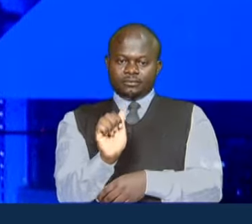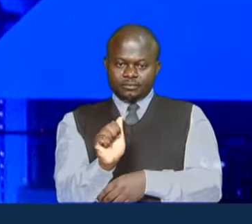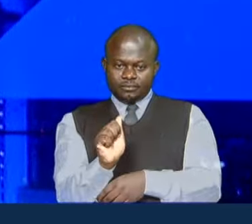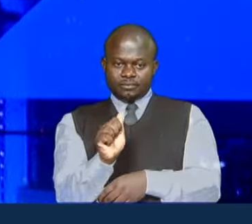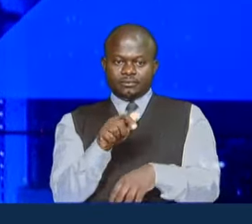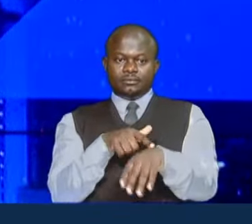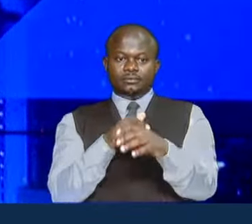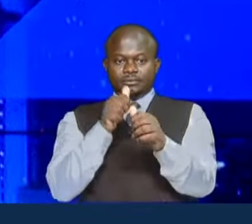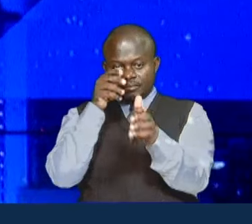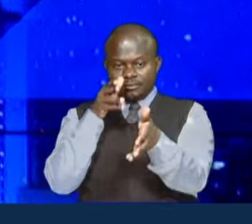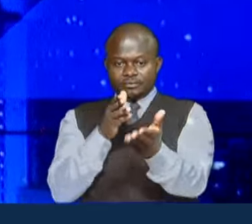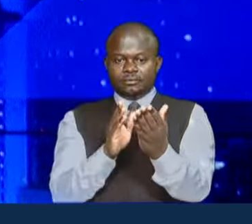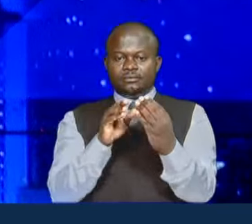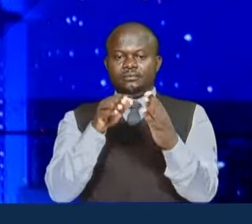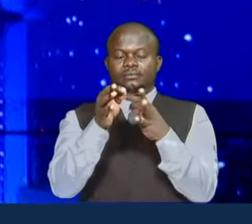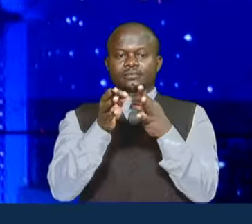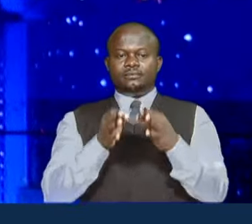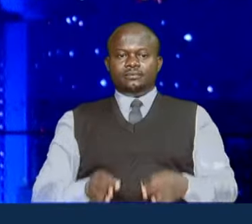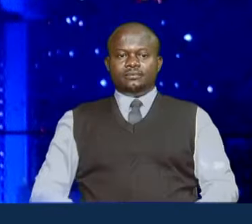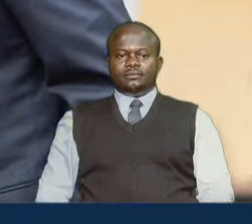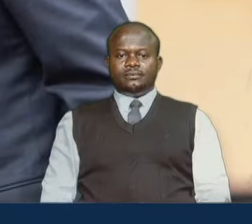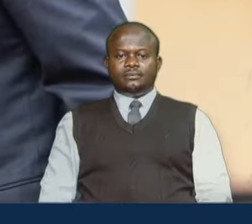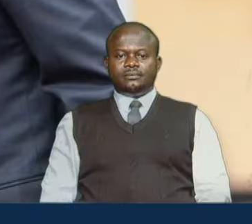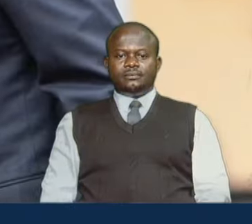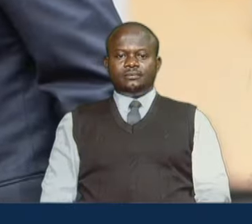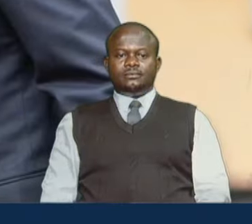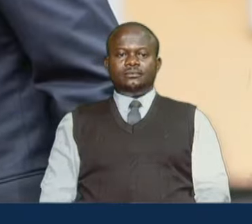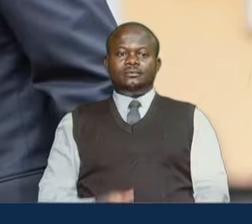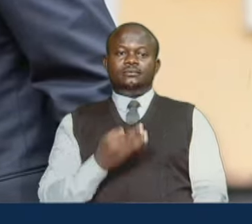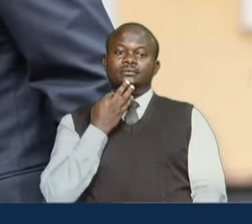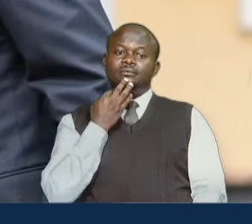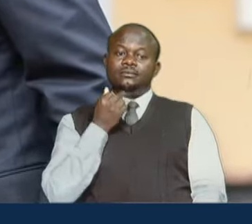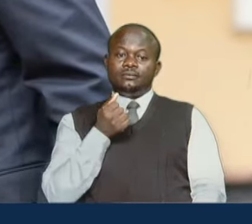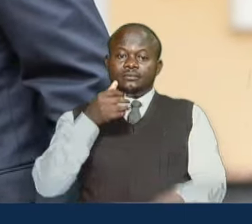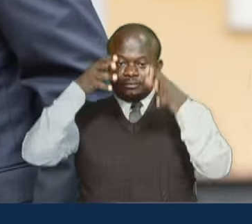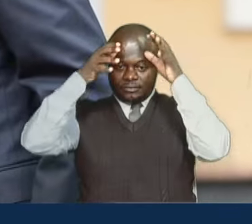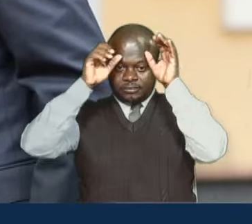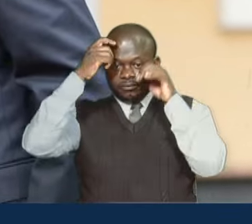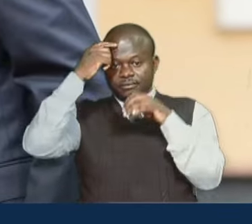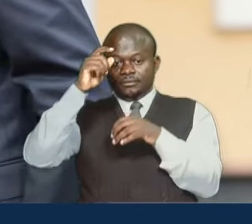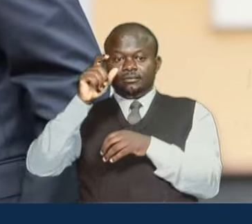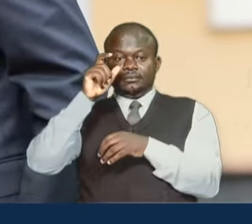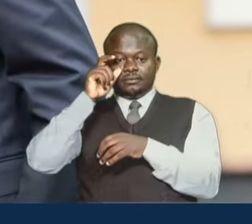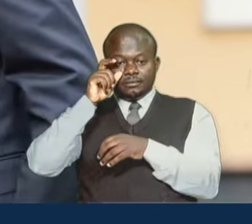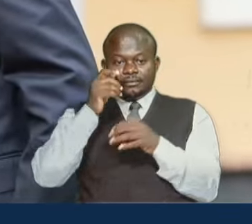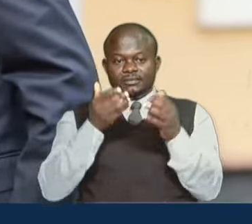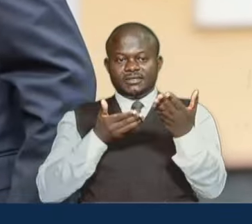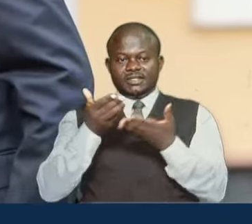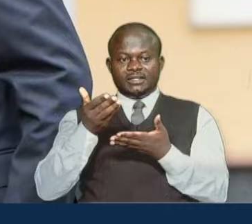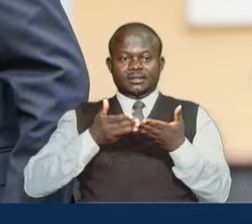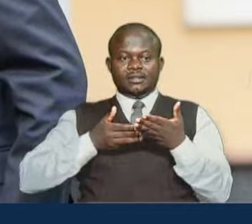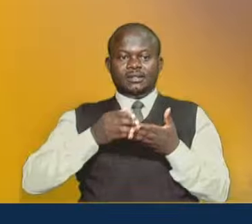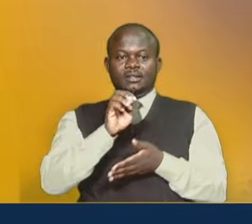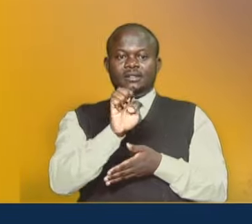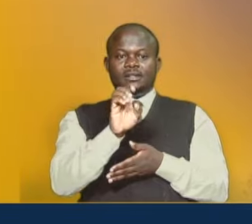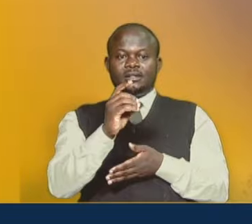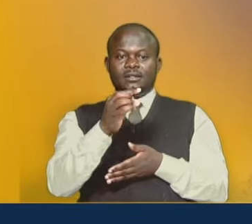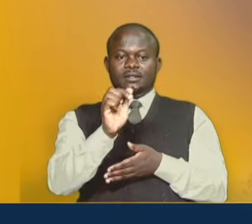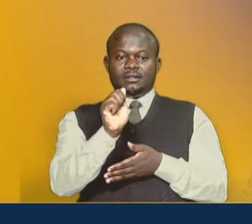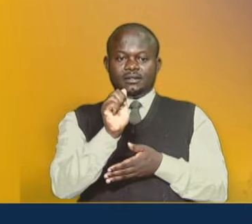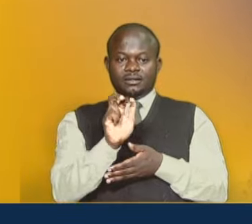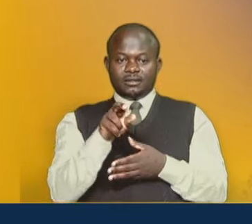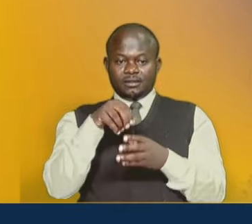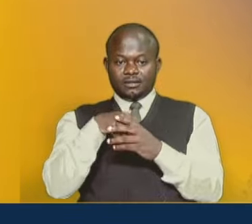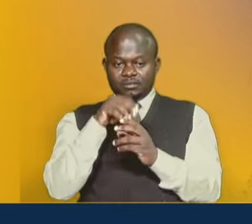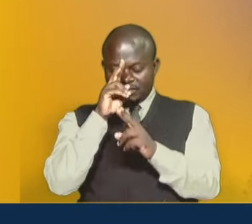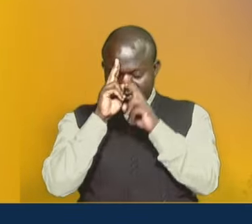mu nkuru ya Adams Kwizera. Kuri uyu wa gatatu umukuru w'igihugu Paul Kagame yakiriwe na mugenzi we Edgar Rinkevich mu cyubahiro